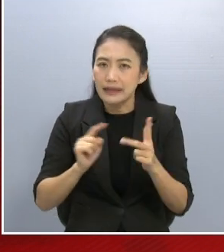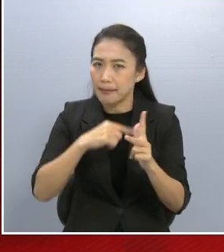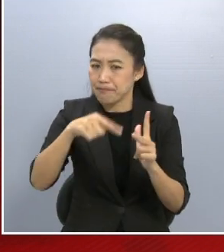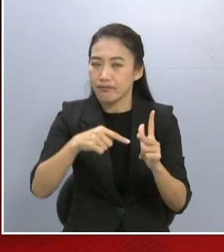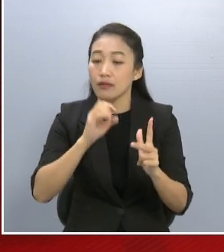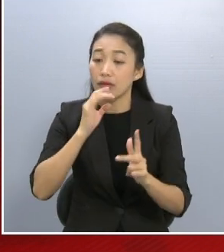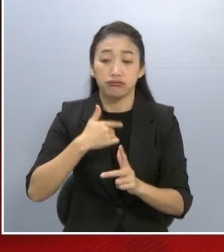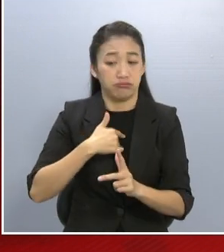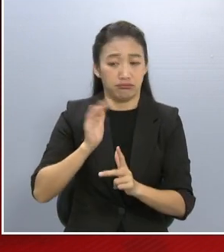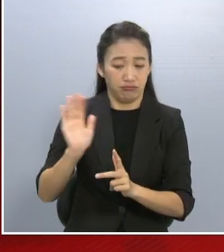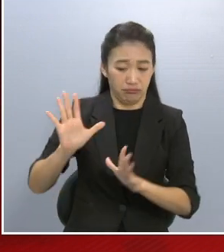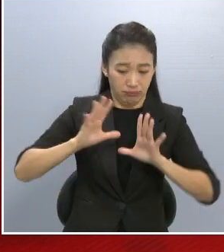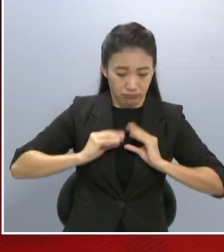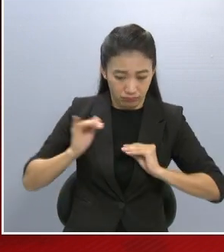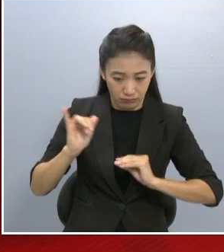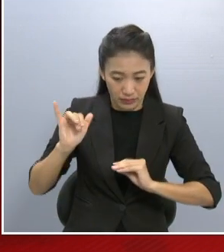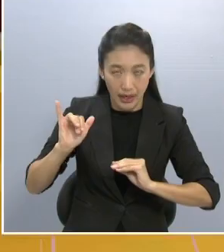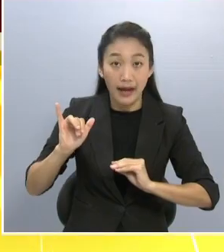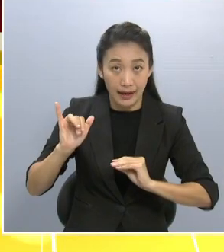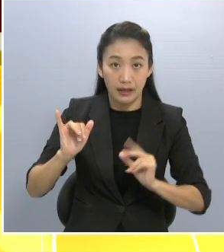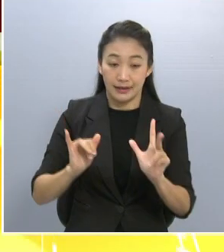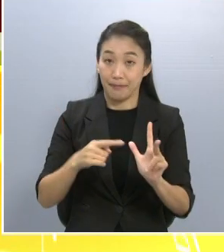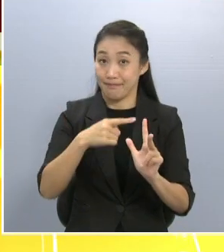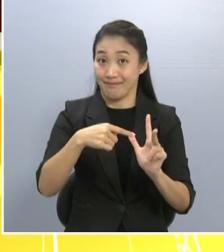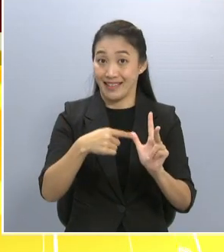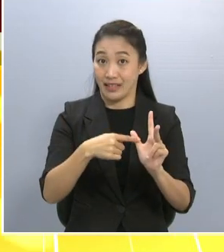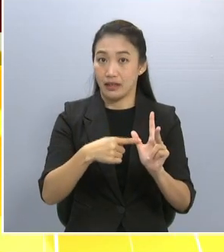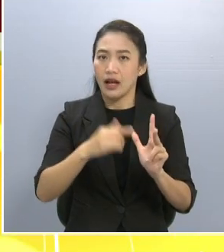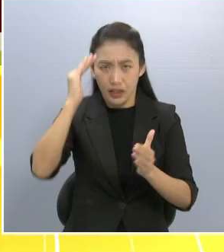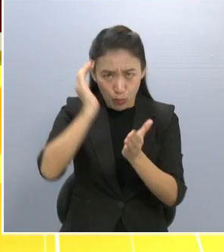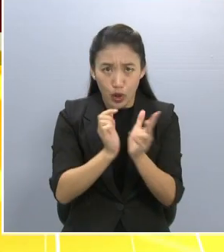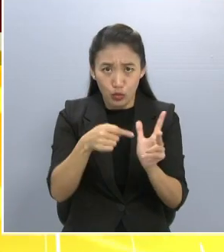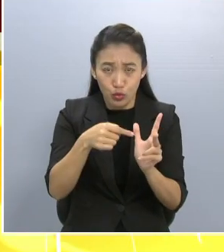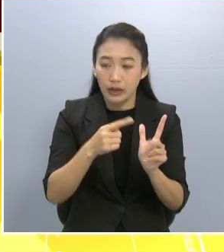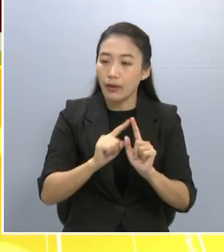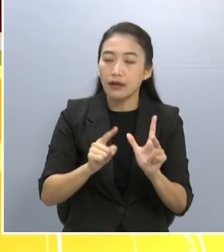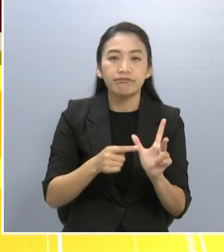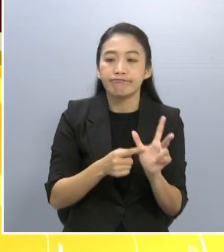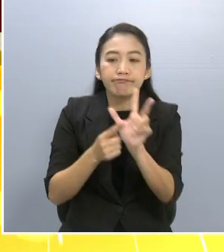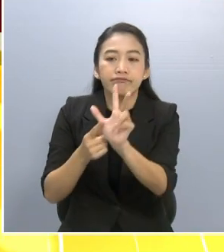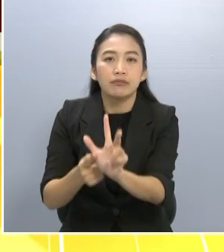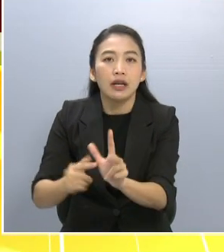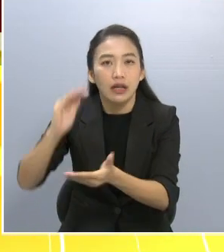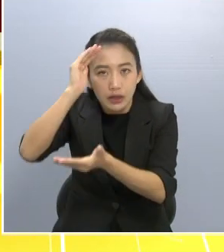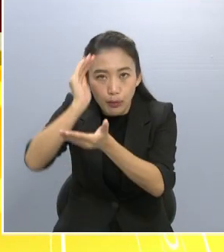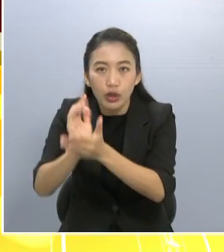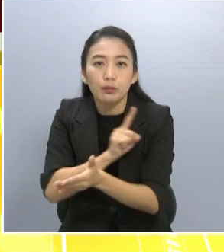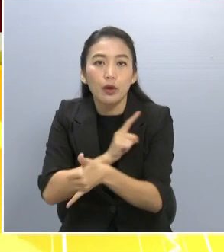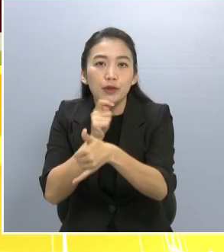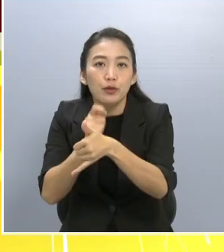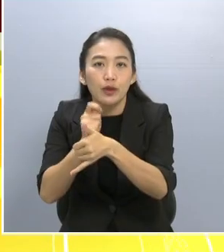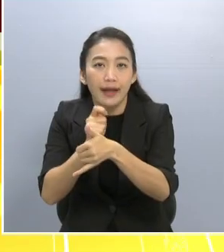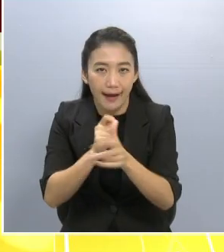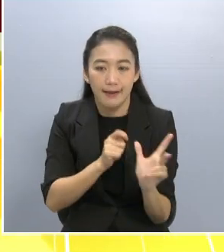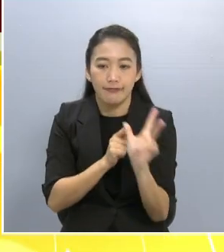นำตัวส่งโรงพักหมายถึงส่งพนักงานสอบสวนเสียเองที่พนักงานสอบสวนโรงพักเมืองกาฬสินธุ์ดำเนินคดีตามกฎหมายเนี่ยครับ